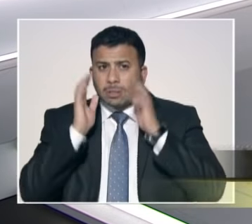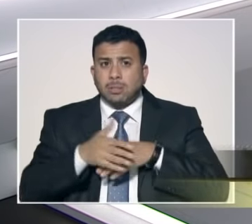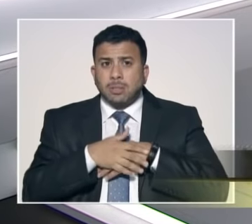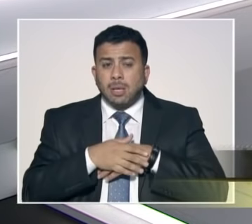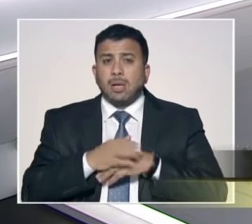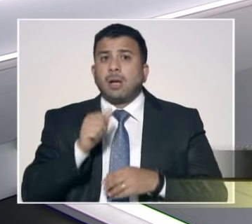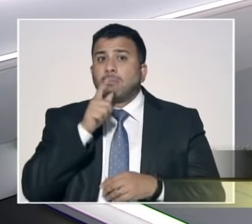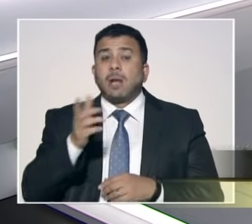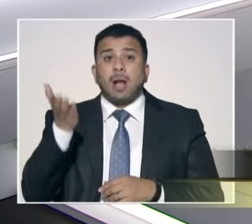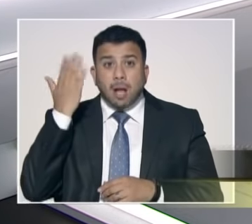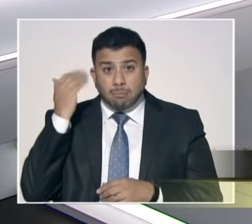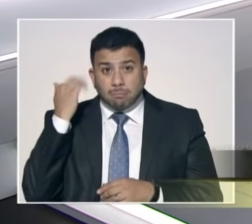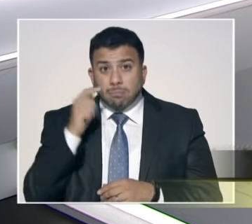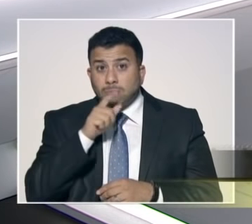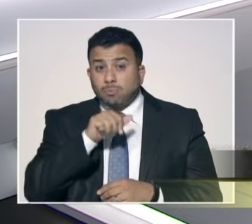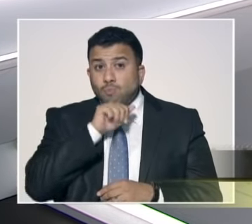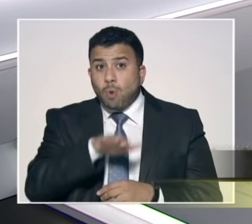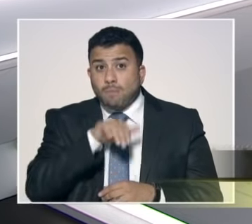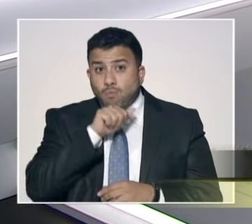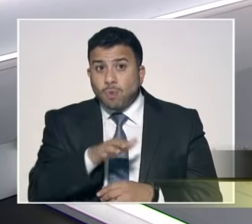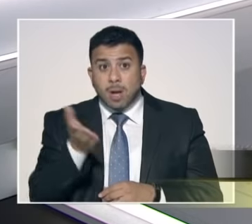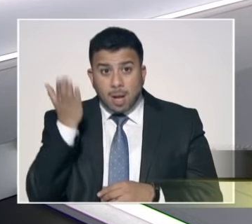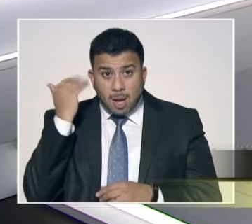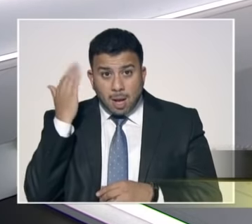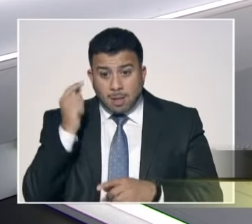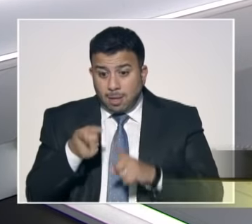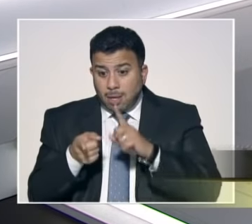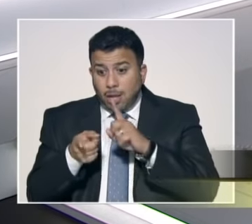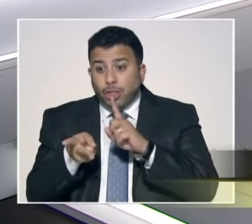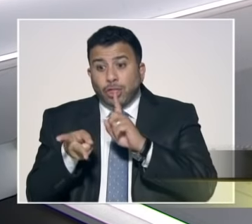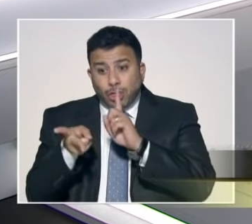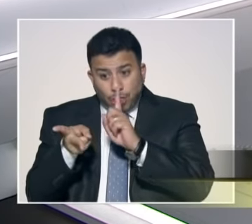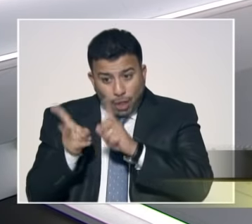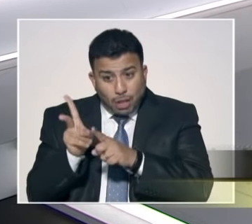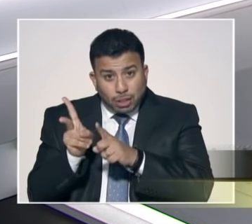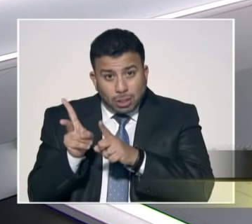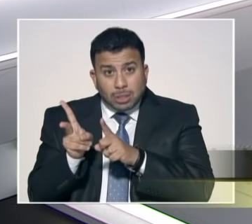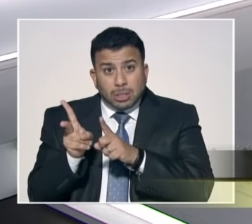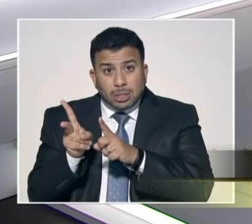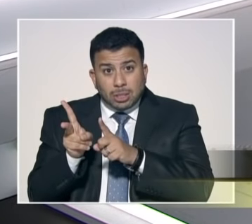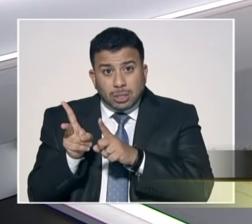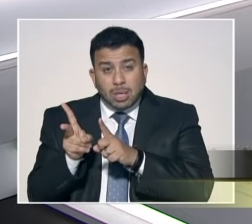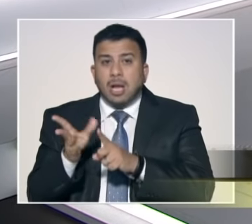12 ركعة ثم أوتر بواحدة، فيكون المجموع